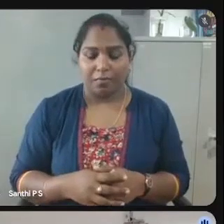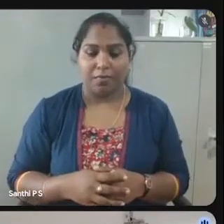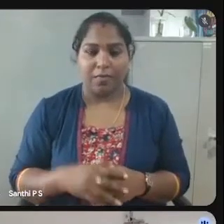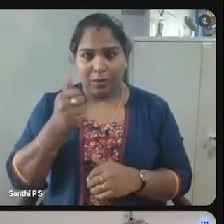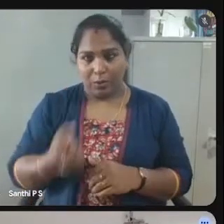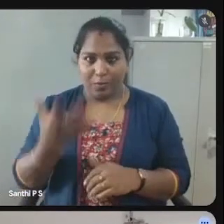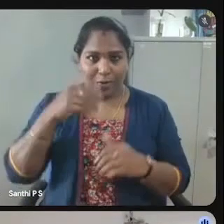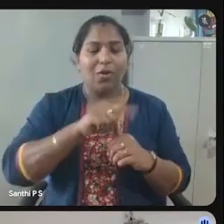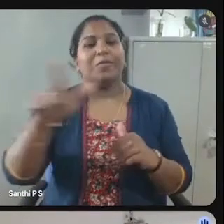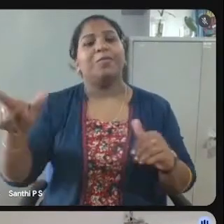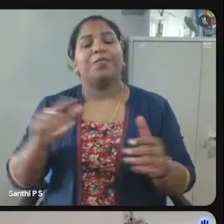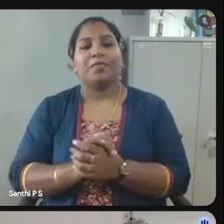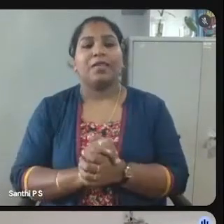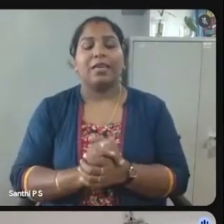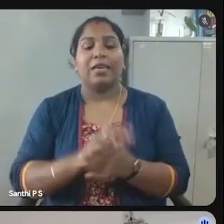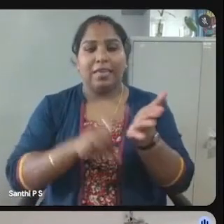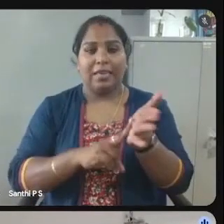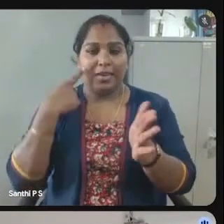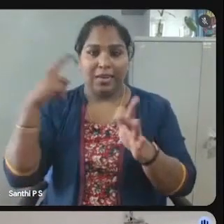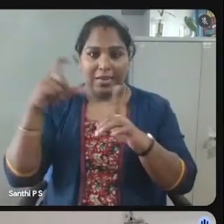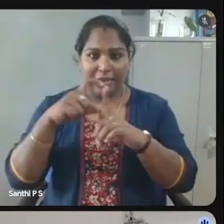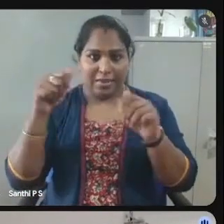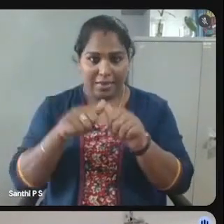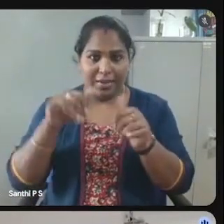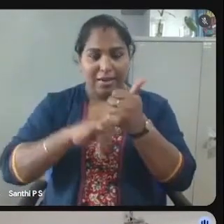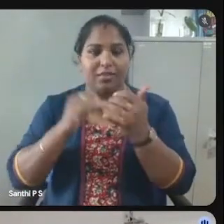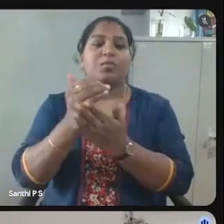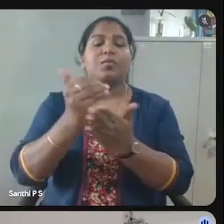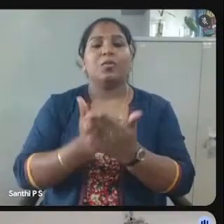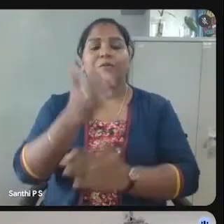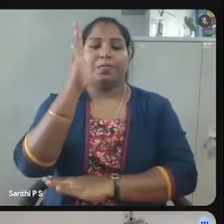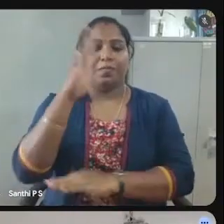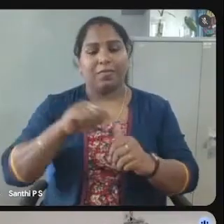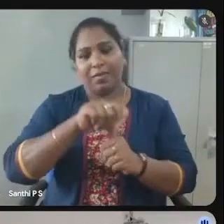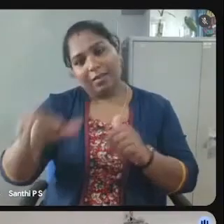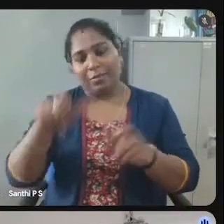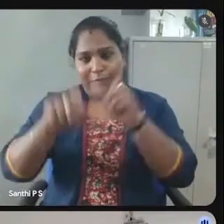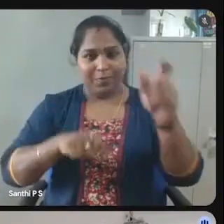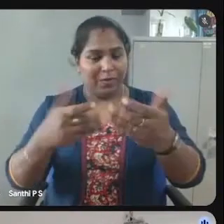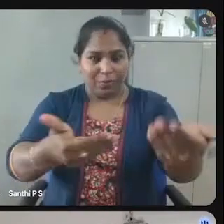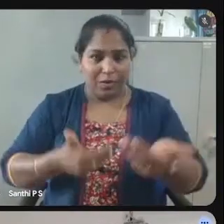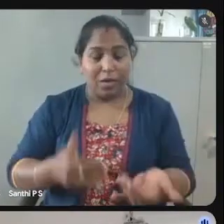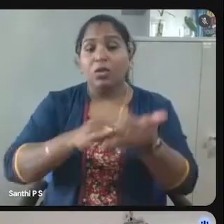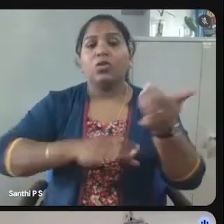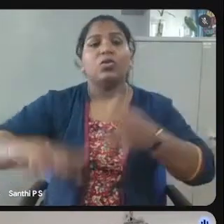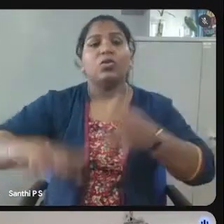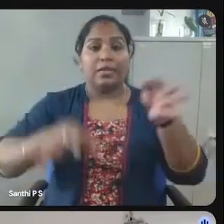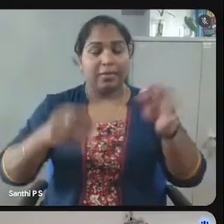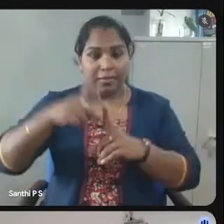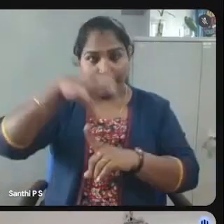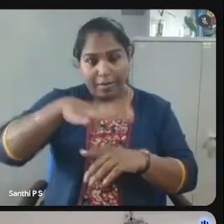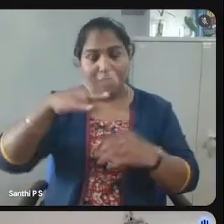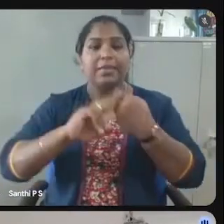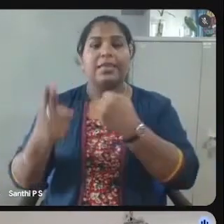ഗുഡ് മോർണിംഗ് എവരിവൺ. നിഷ് ഓൺലൈൻ ഇന്ററാക്റ്റീവ് ഡിസബിലിറ്റി അവയർനെസ് സെമിനാറിലേക്ക് ഏവർക്കും സ്വാഗതം. സാമൂഹ്യ നീതി വകുപ്പും നിഷും